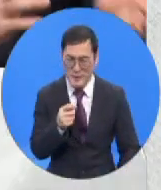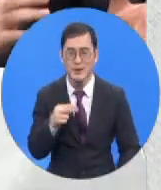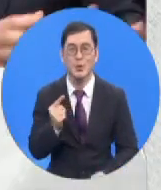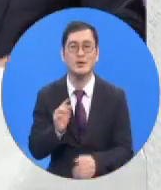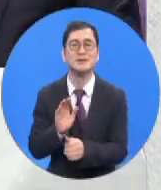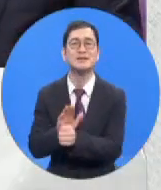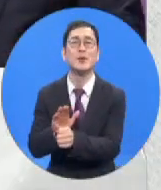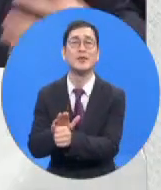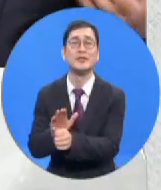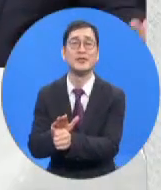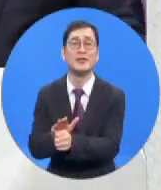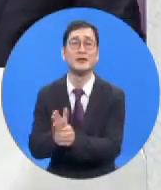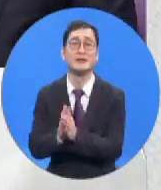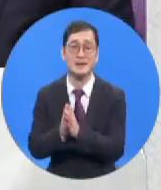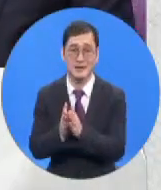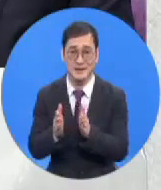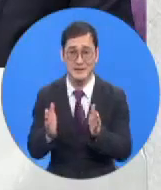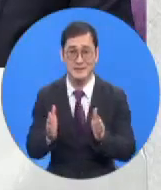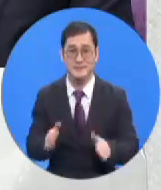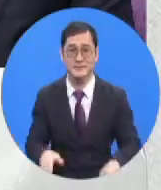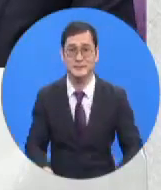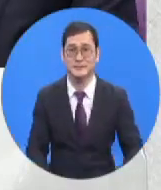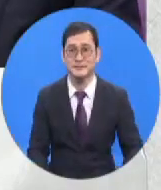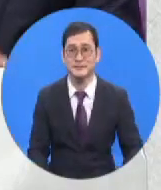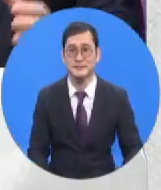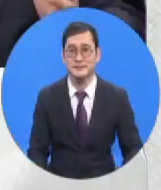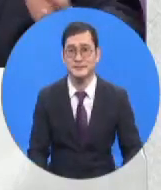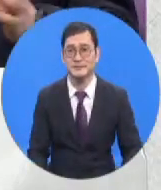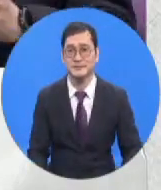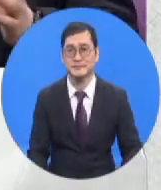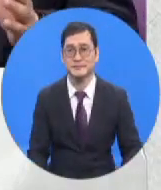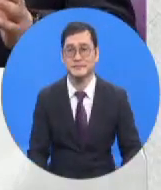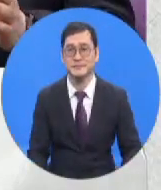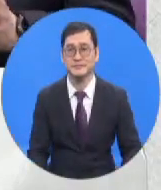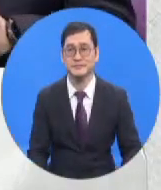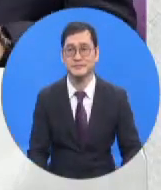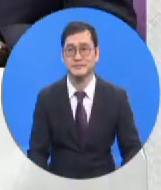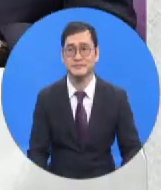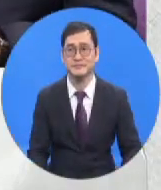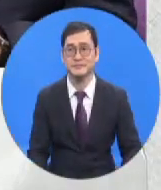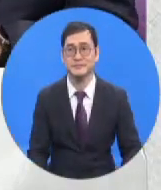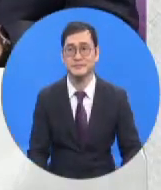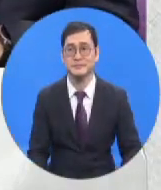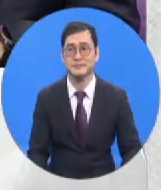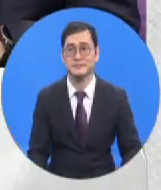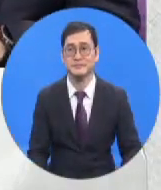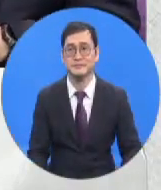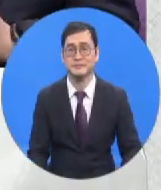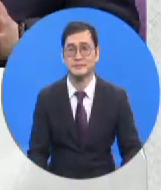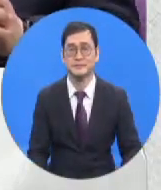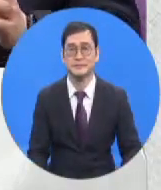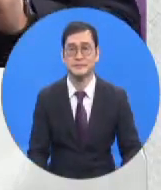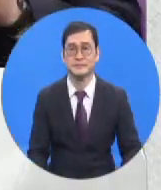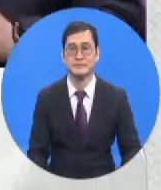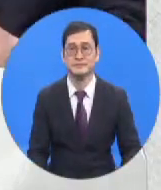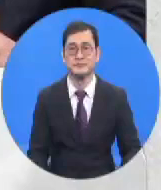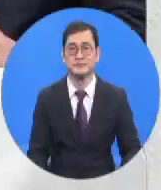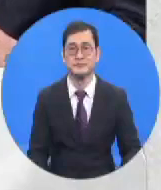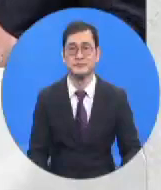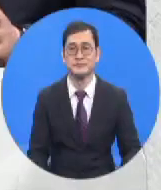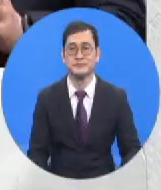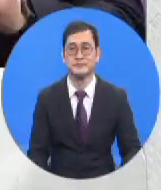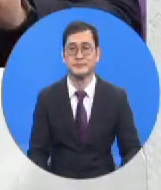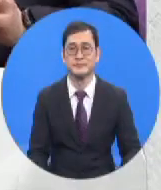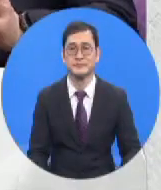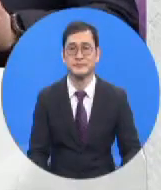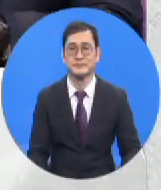하는 제도나 조치들이 이제 있는 것이고요. 이제 이런 것들이 일상화되고 구조화될 가능성이 있고, 이러기 때문에 지금